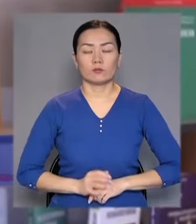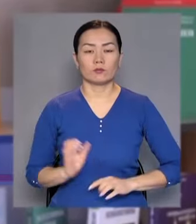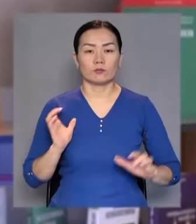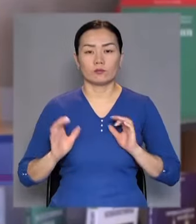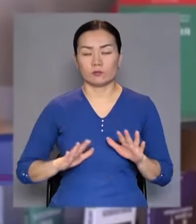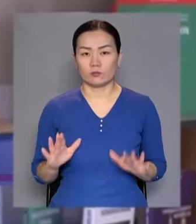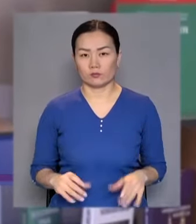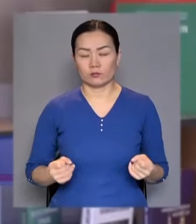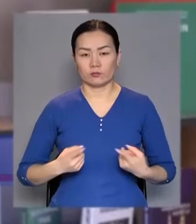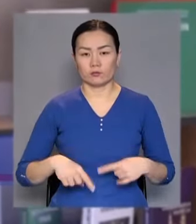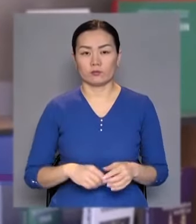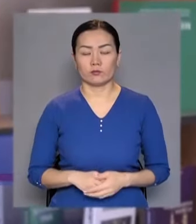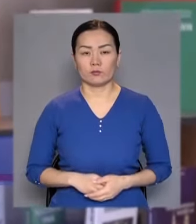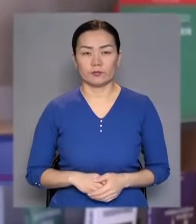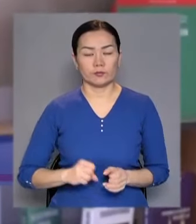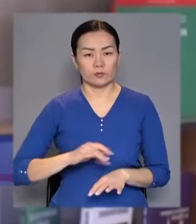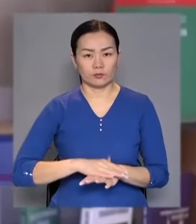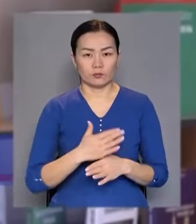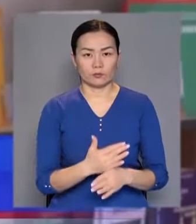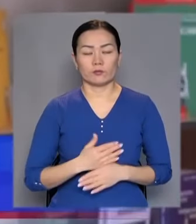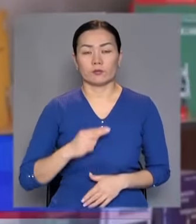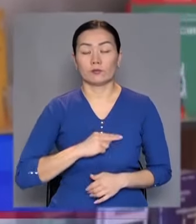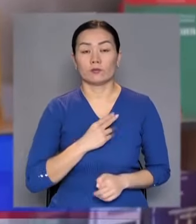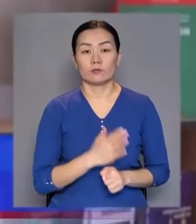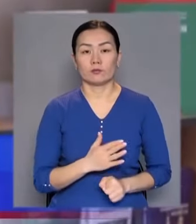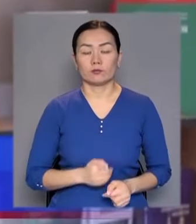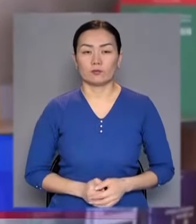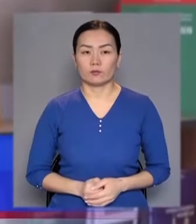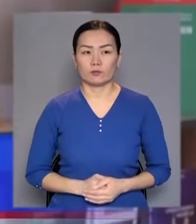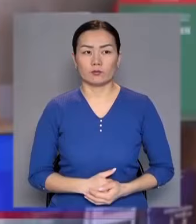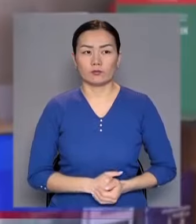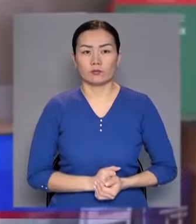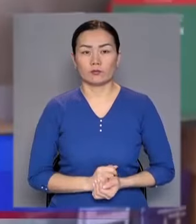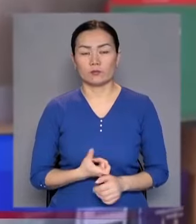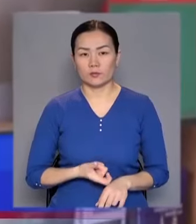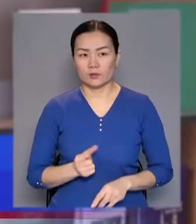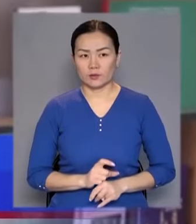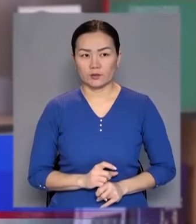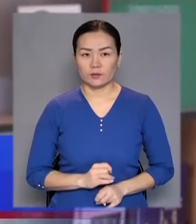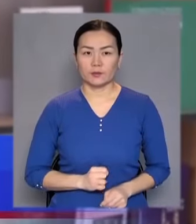университет бізге финансирование көмек берді. Мысалы, себебі ол өте